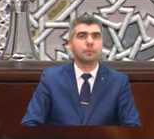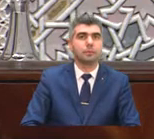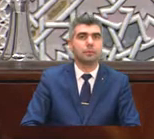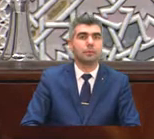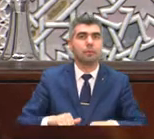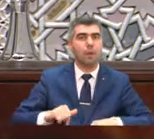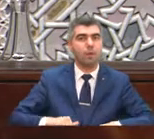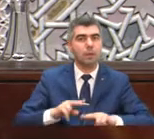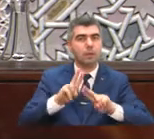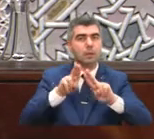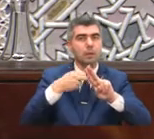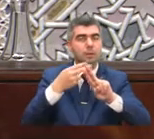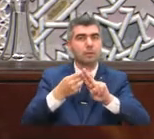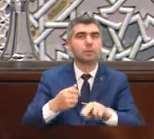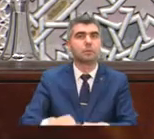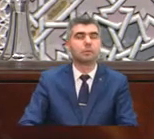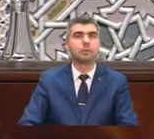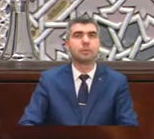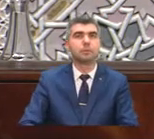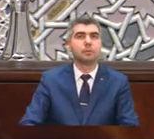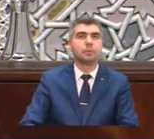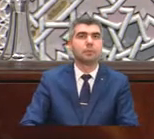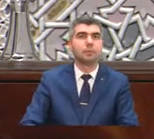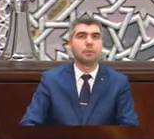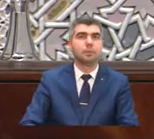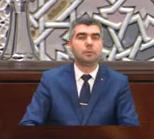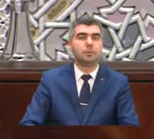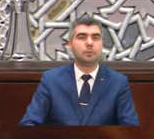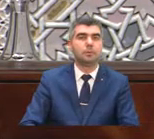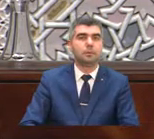رد السيد الوزير، تفضلوا.